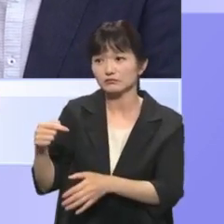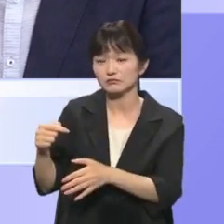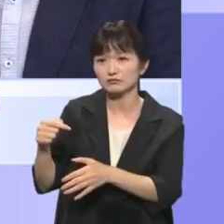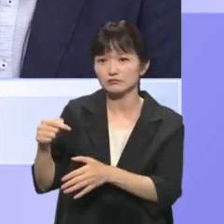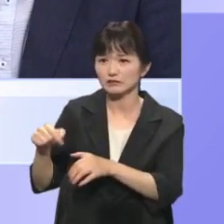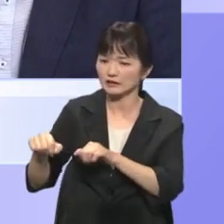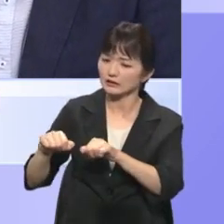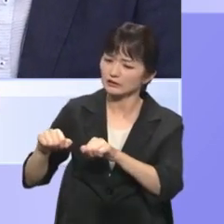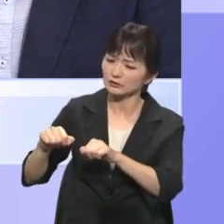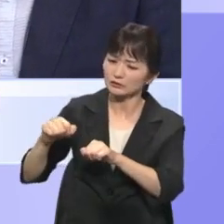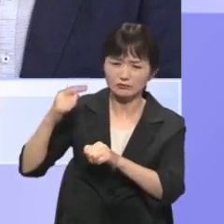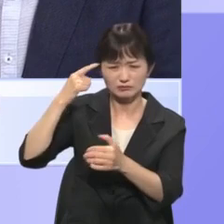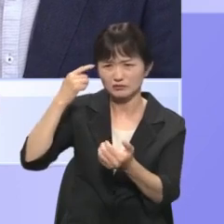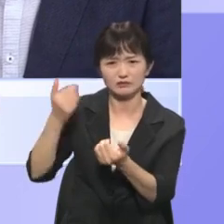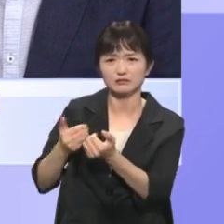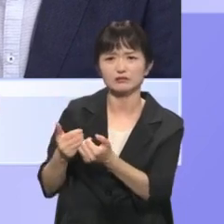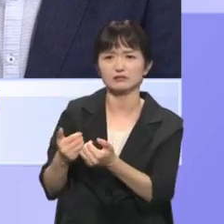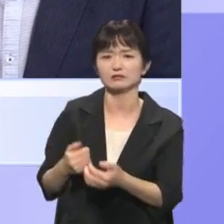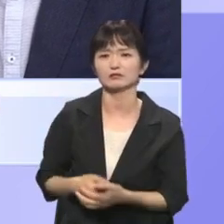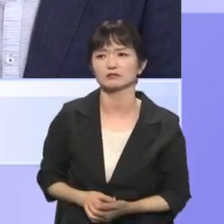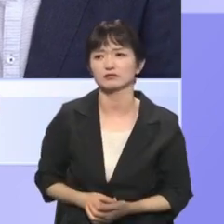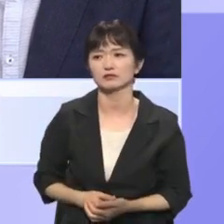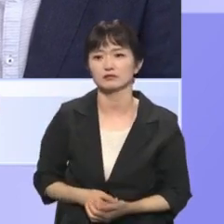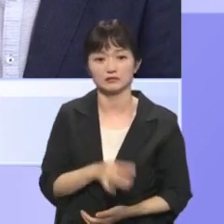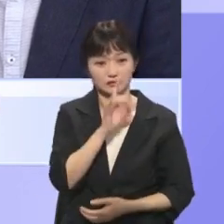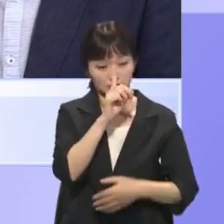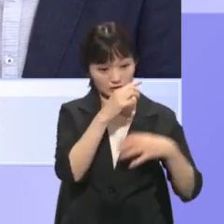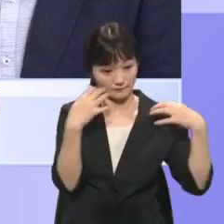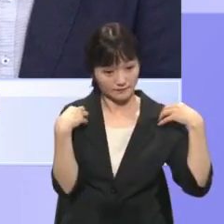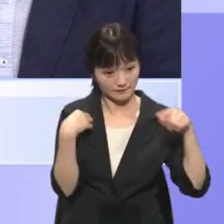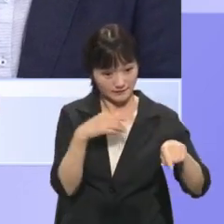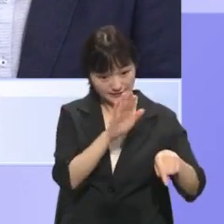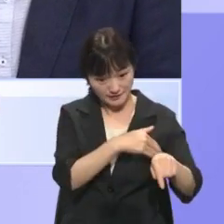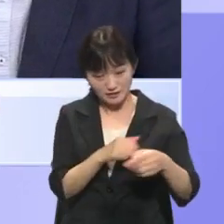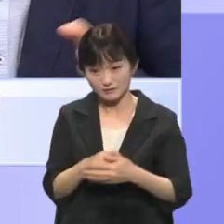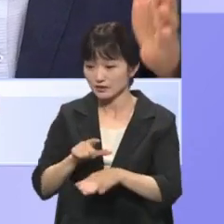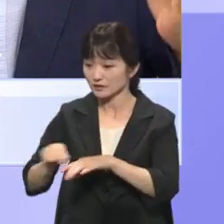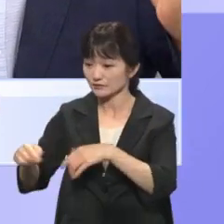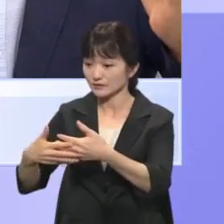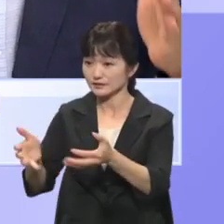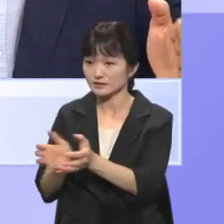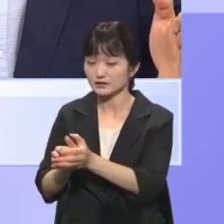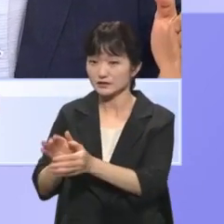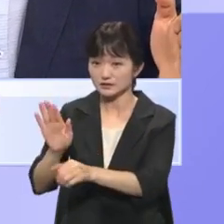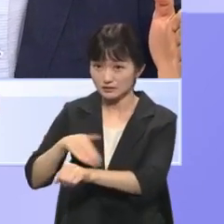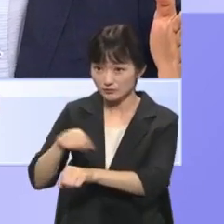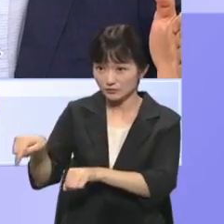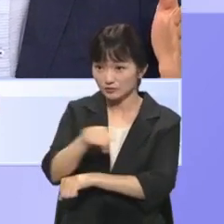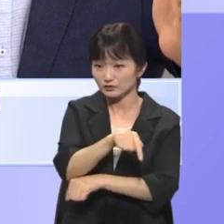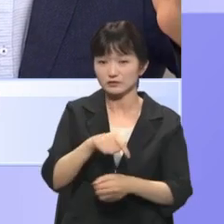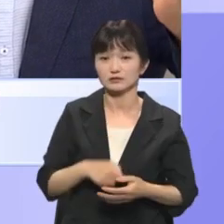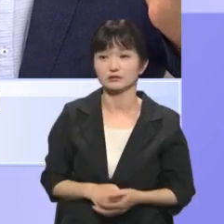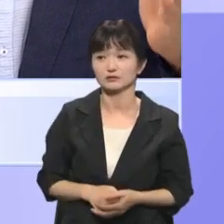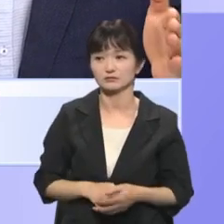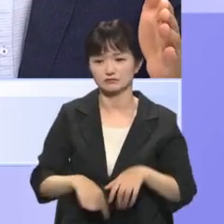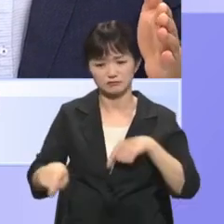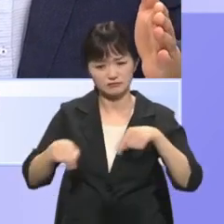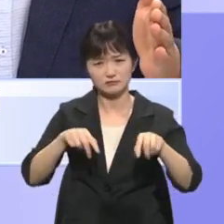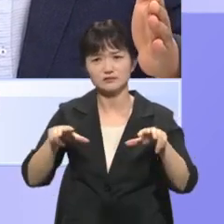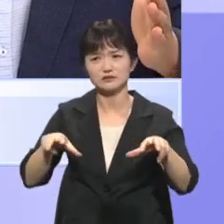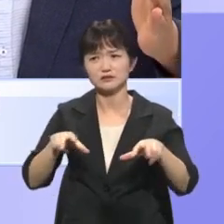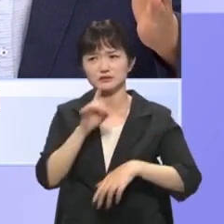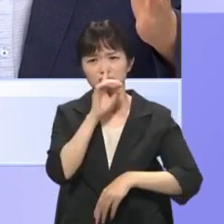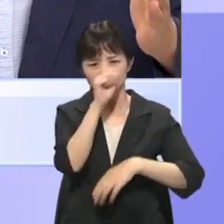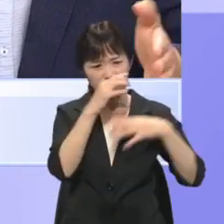역행하는 부분들이 있기 때문에 굳이 저는 뭐 중앙정부냐 지자체냐를 떠나서 다만 이것을 정치적으로 무조건 지금 현